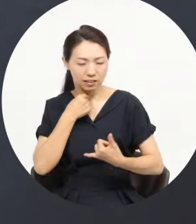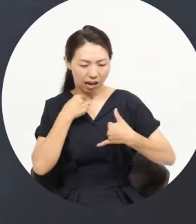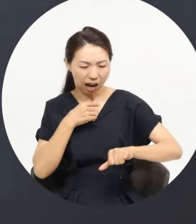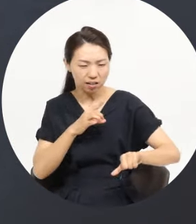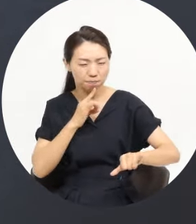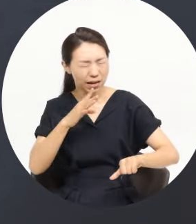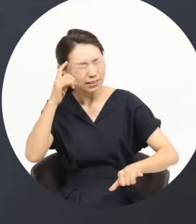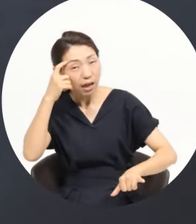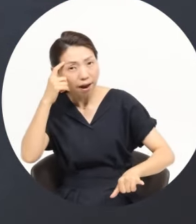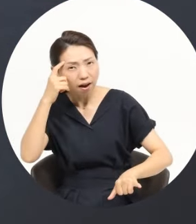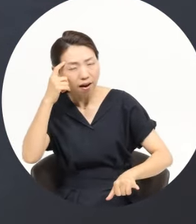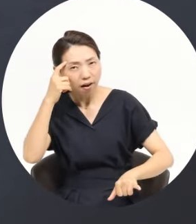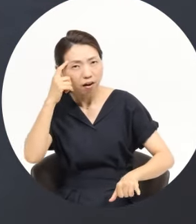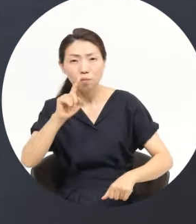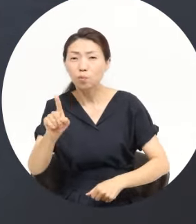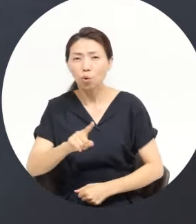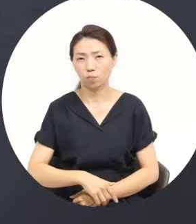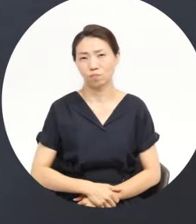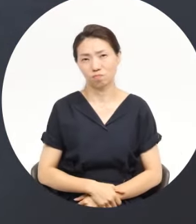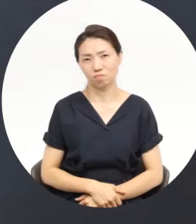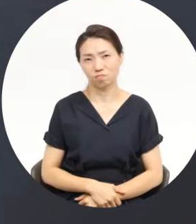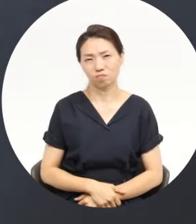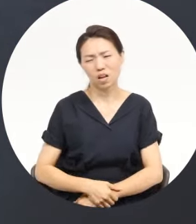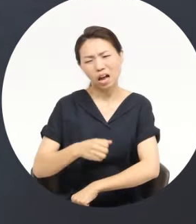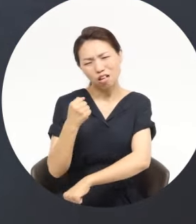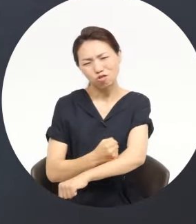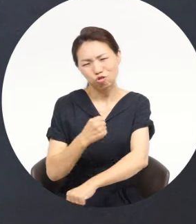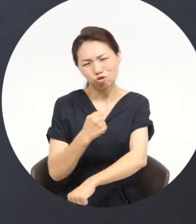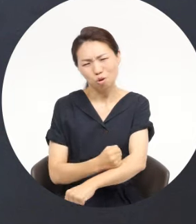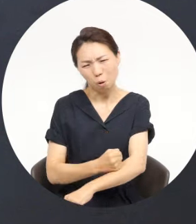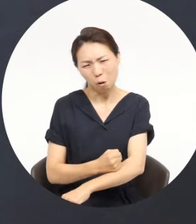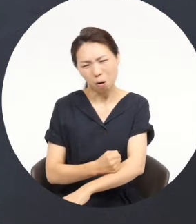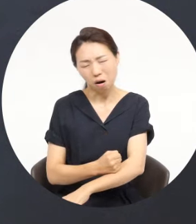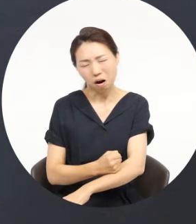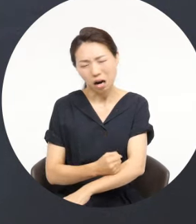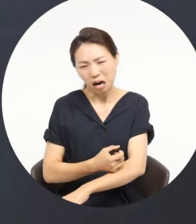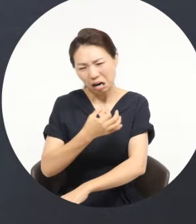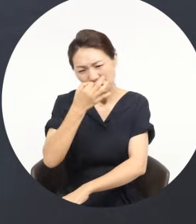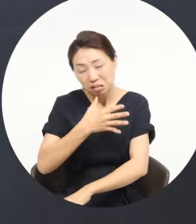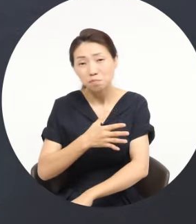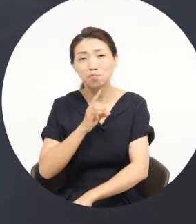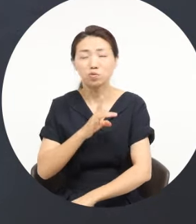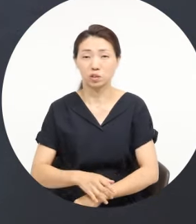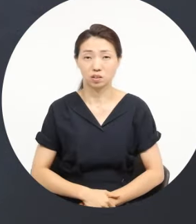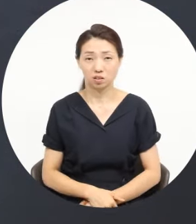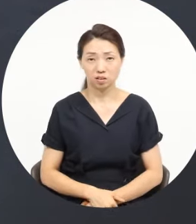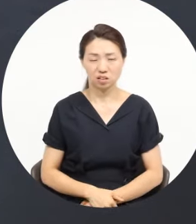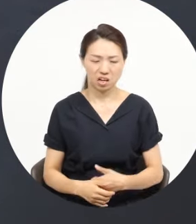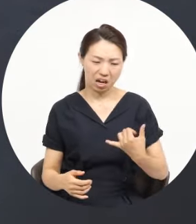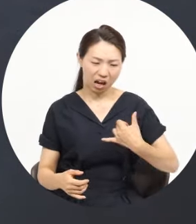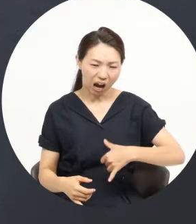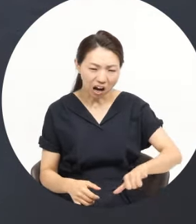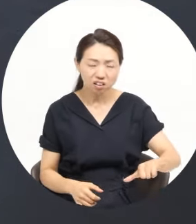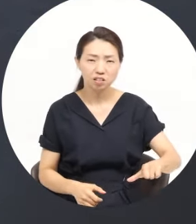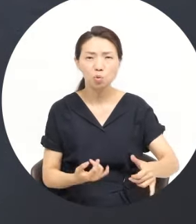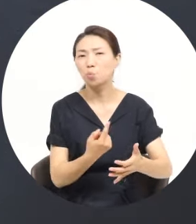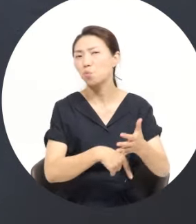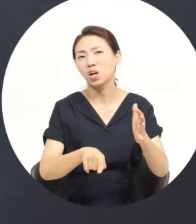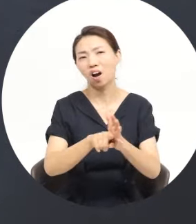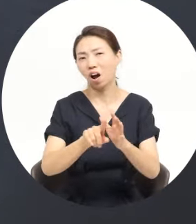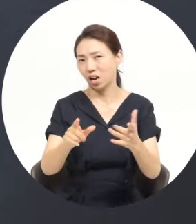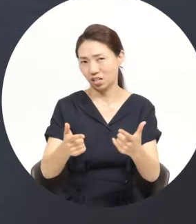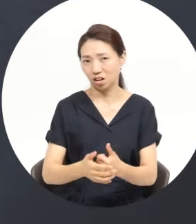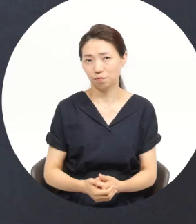한다면 이것은 노력만 많이 들지 아이들을 망치는 길이